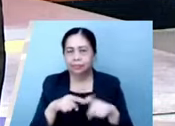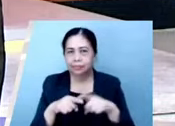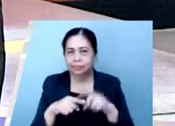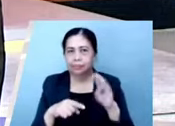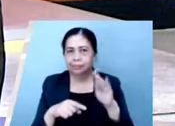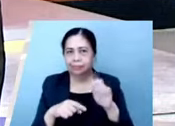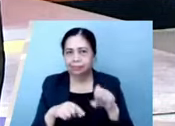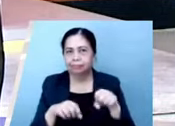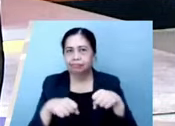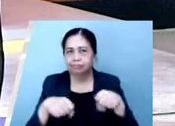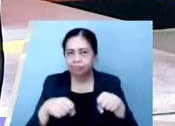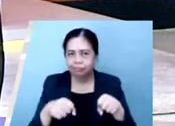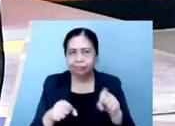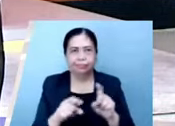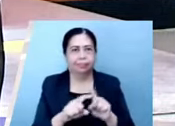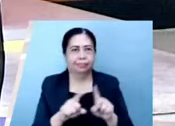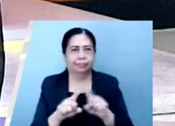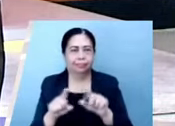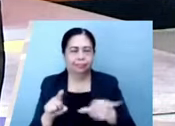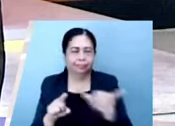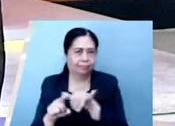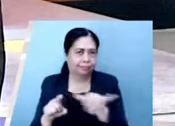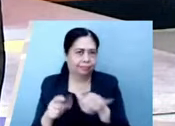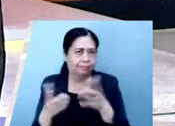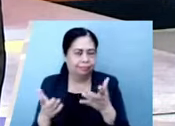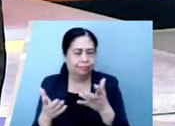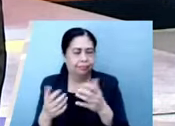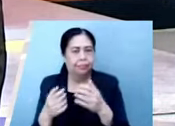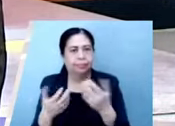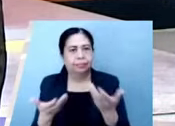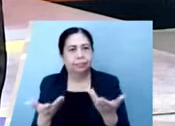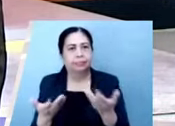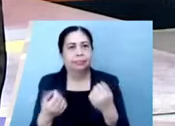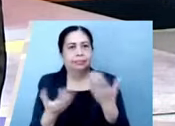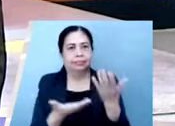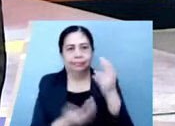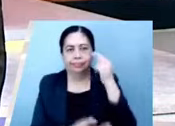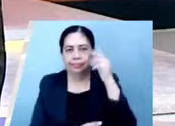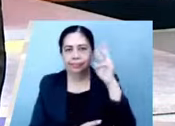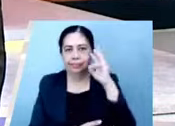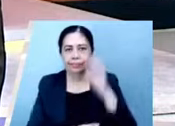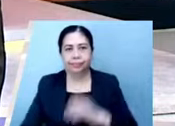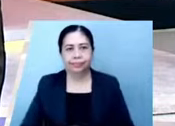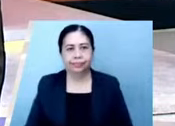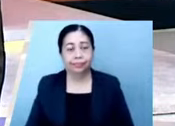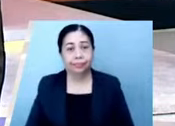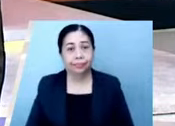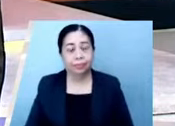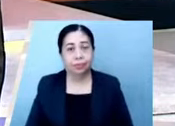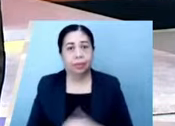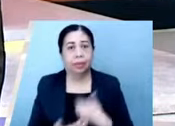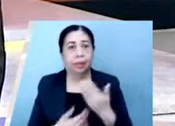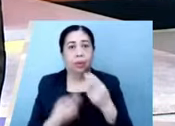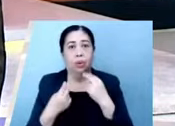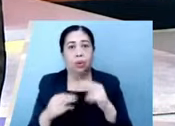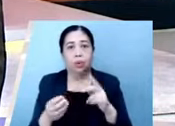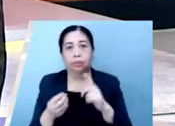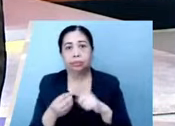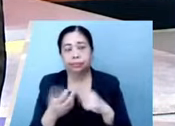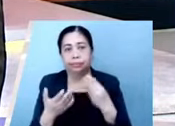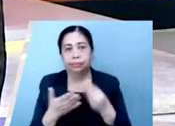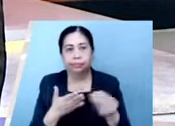na sasakyan sa Maynila, naroon si Nico Wahe. Balitang consumer naman sa Kadiwa Market ang hatid ni